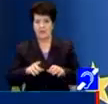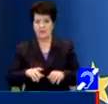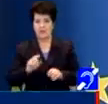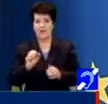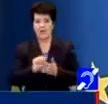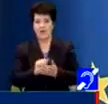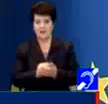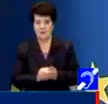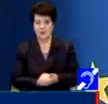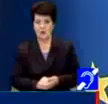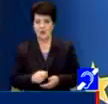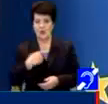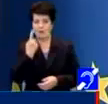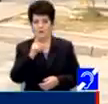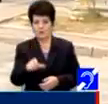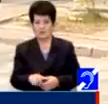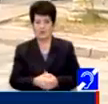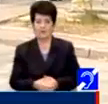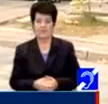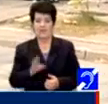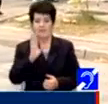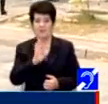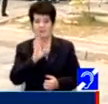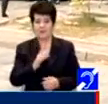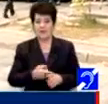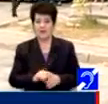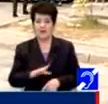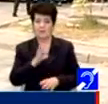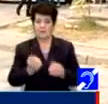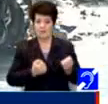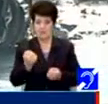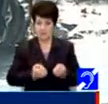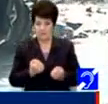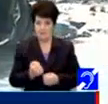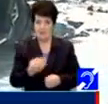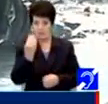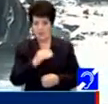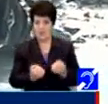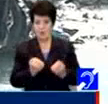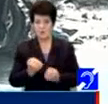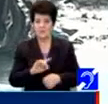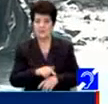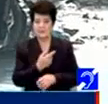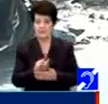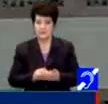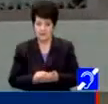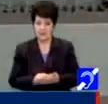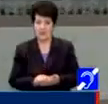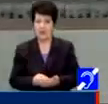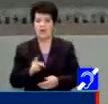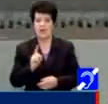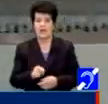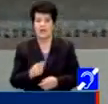a acțiunilor persoanei date. Femeia care se afla la volanul bolidului de lux, iar acum este în spital la terapie intensivă,